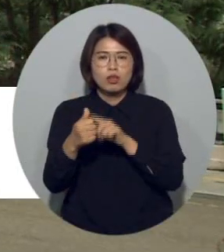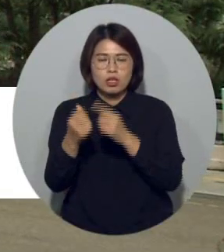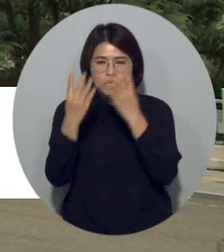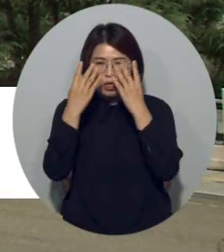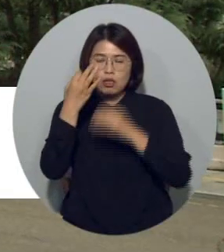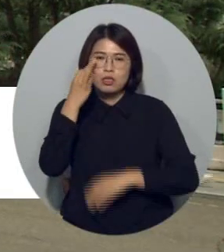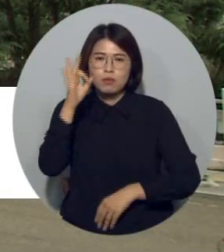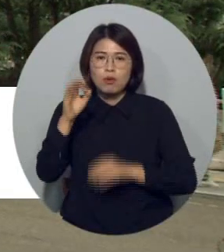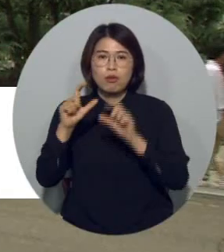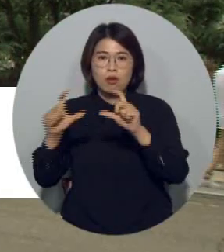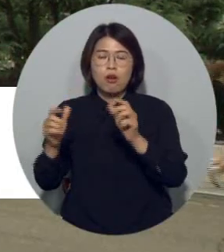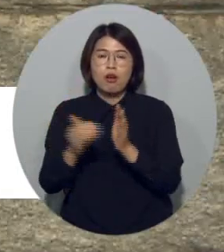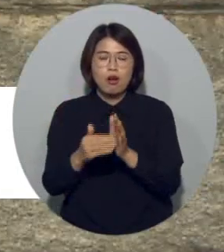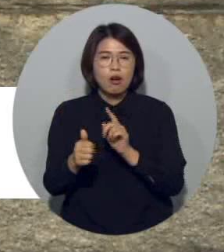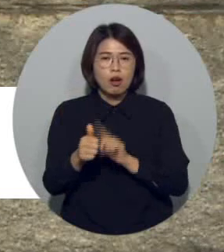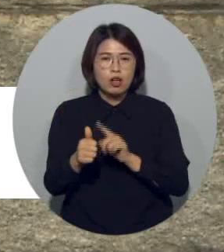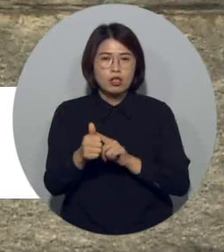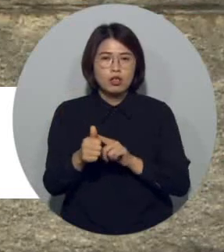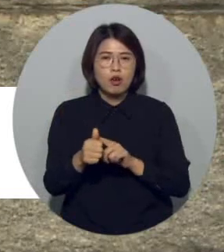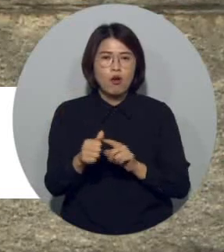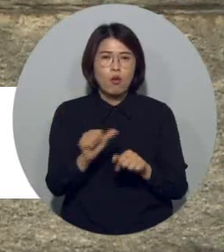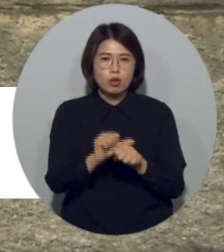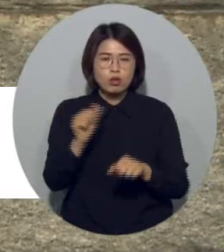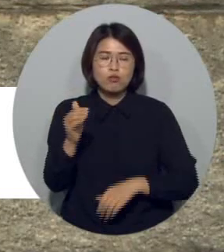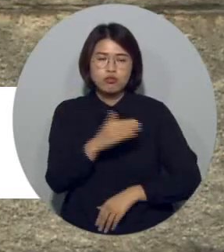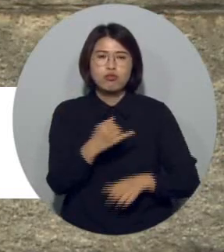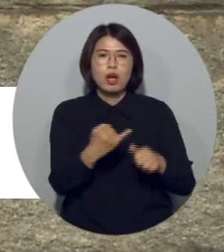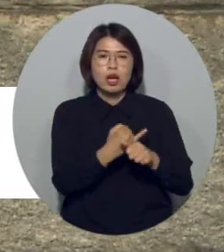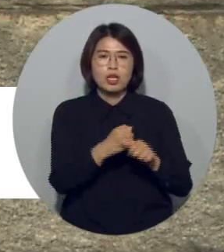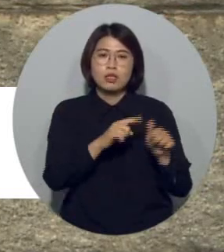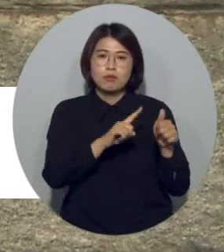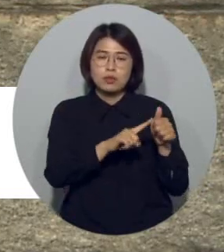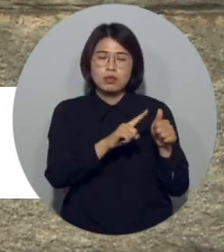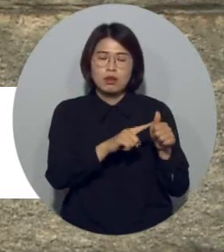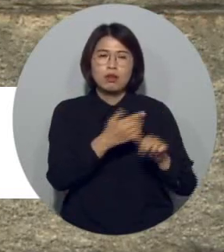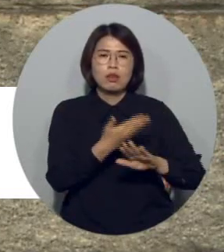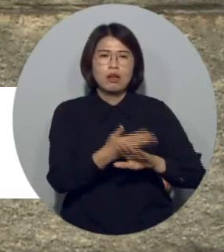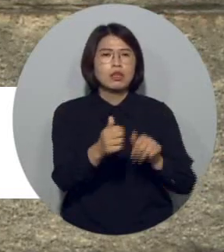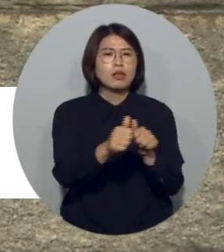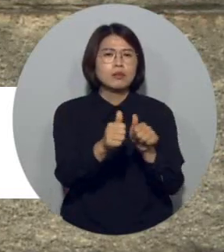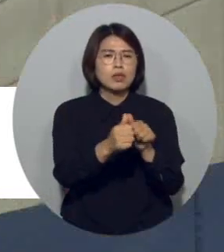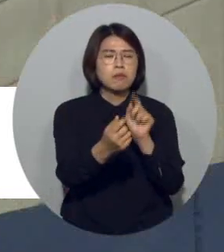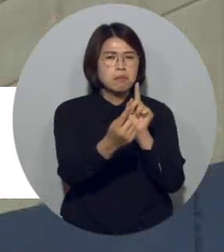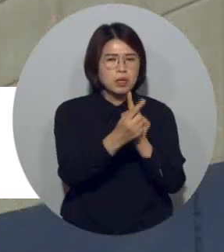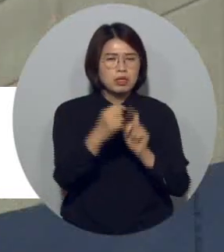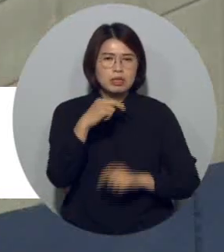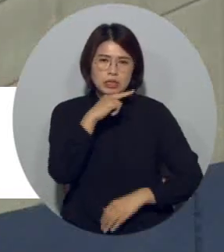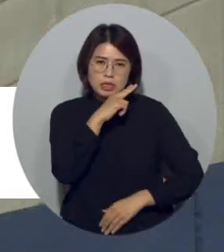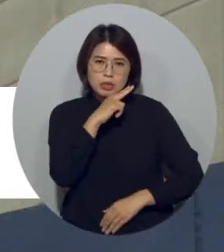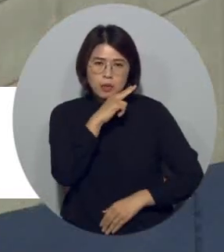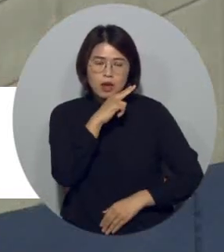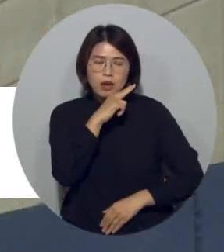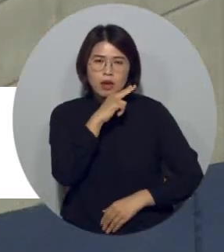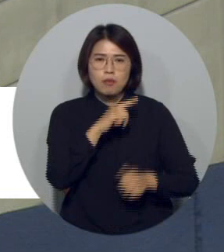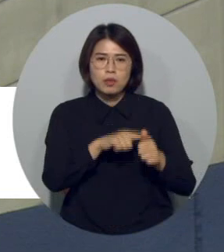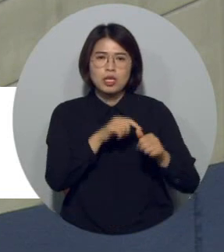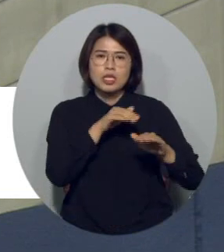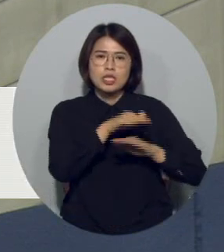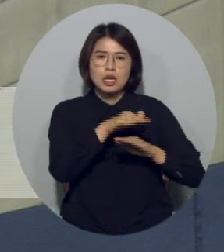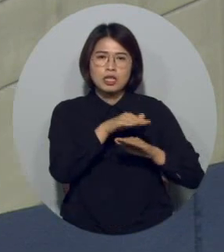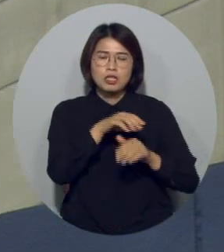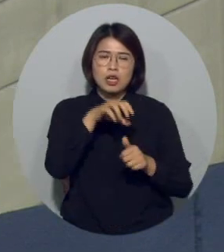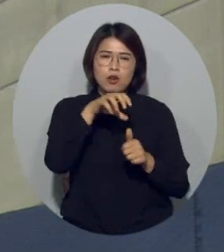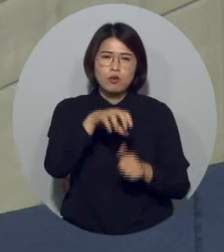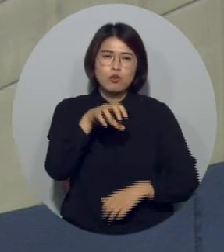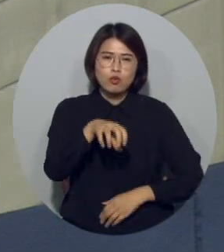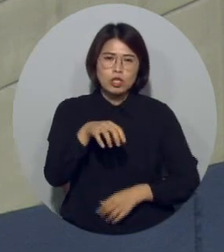선고했습니다 a 신인 5년 전부터 사귀어 오던 b 씨가 다른 남자를 만나는 것을 의심해 b 씨의 차에 의 체 추적